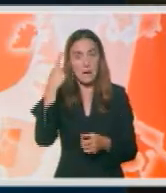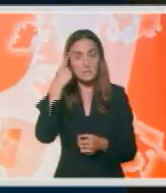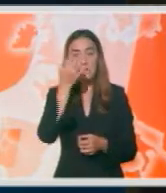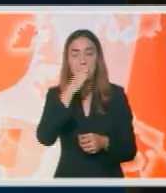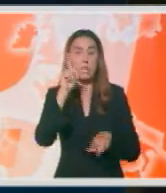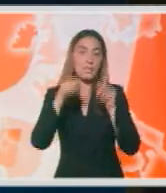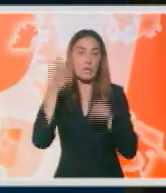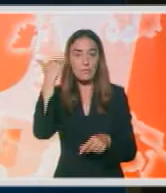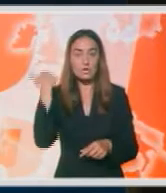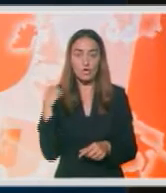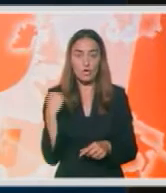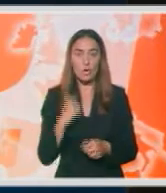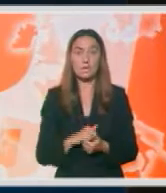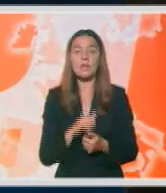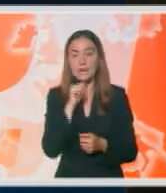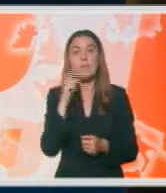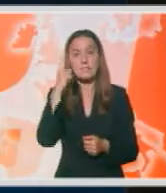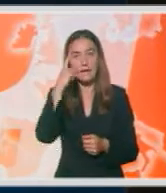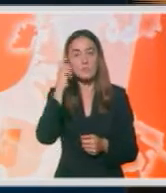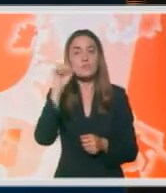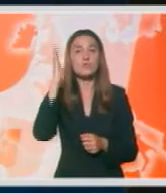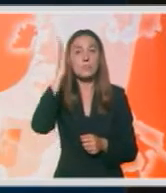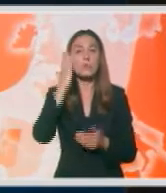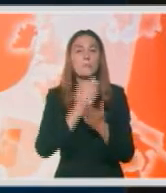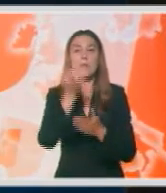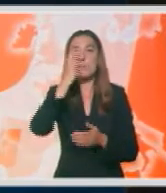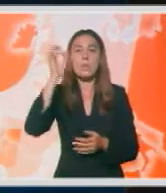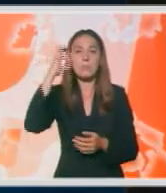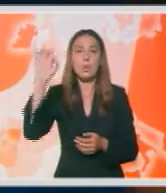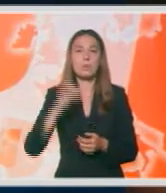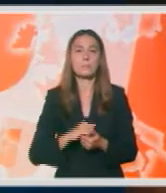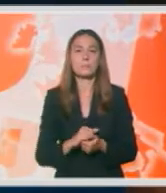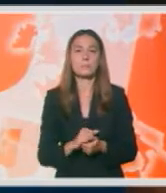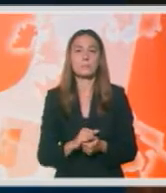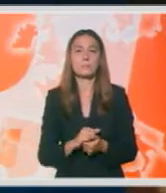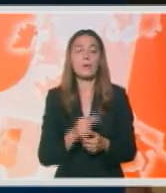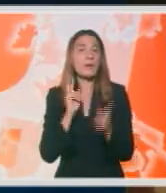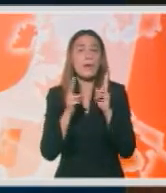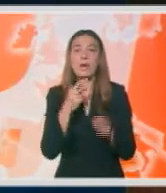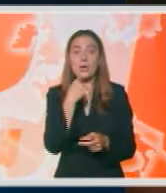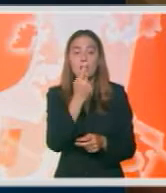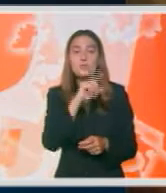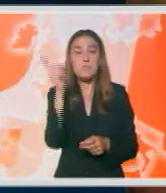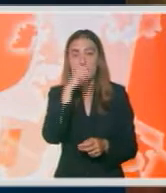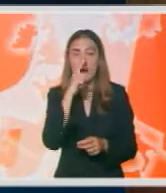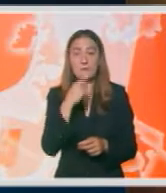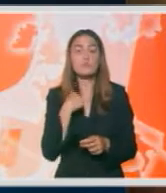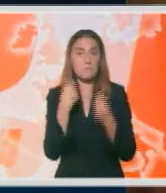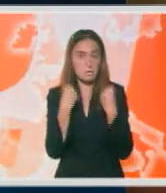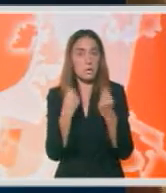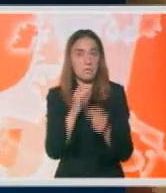bolji nego prošle godine. I nadam se da će u buduće biti sve bolji i bolji karneval. Kako da ti kažem, da ti ne lažem, baš su mi